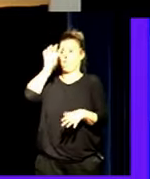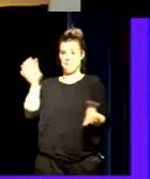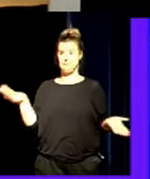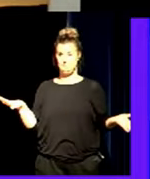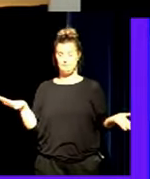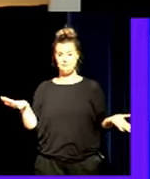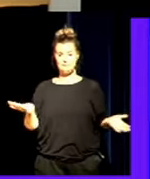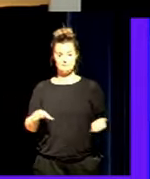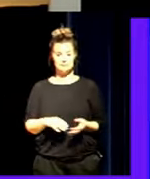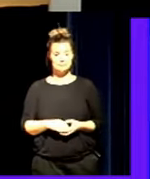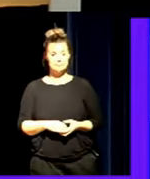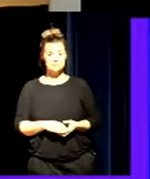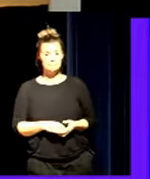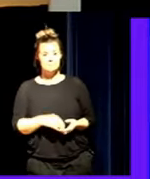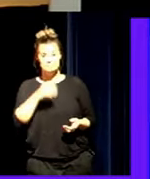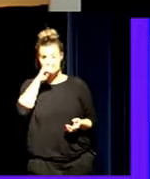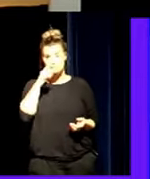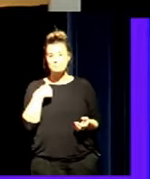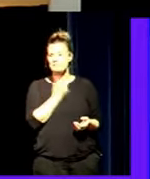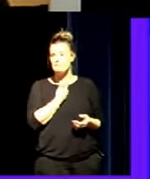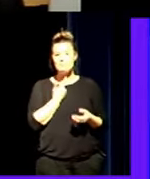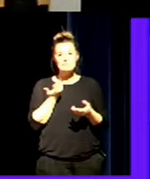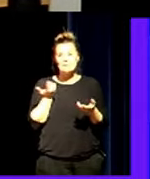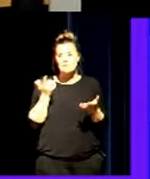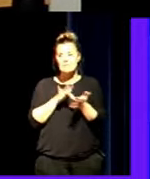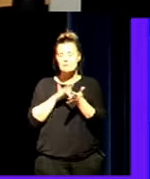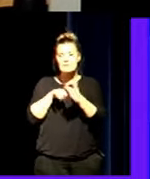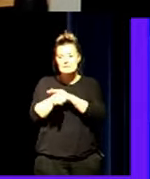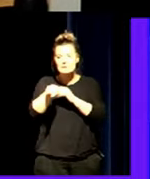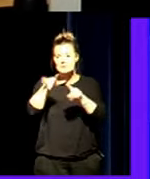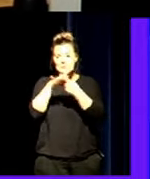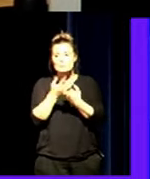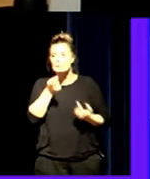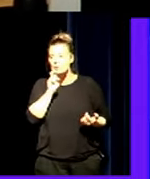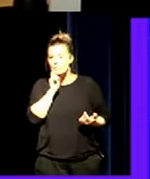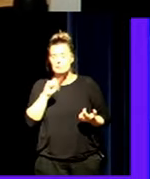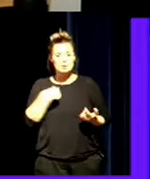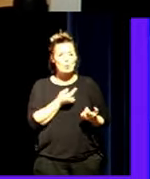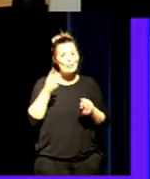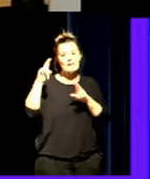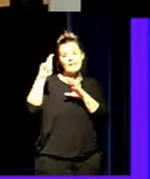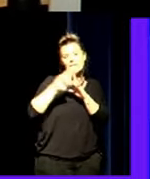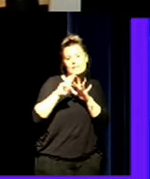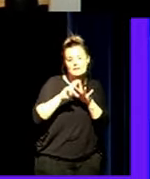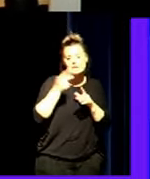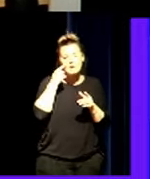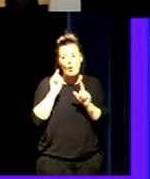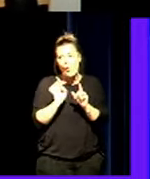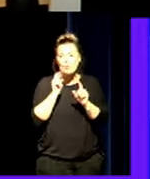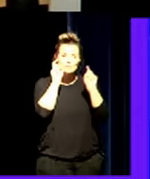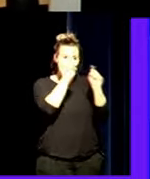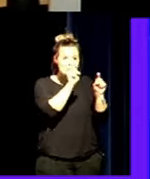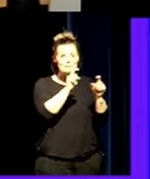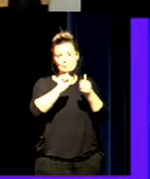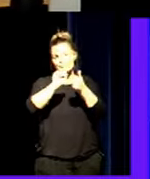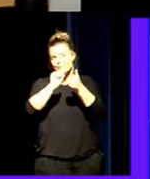Boaz, da, ea nola erabiltzen ari garen guk, eta gero, nola plasmatzen eta zenotatako referenteak ematen ari garen, ez da, umei,